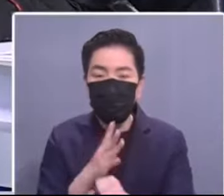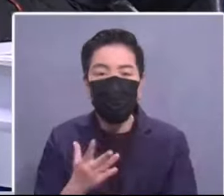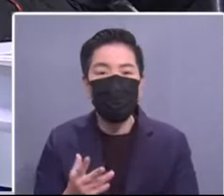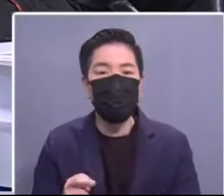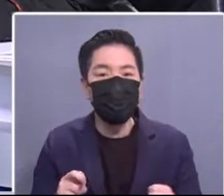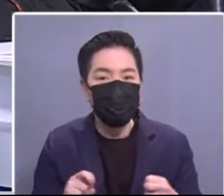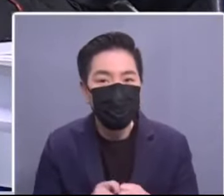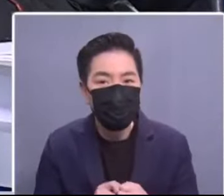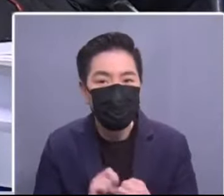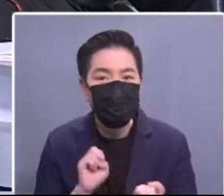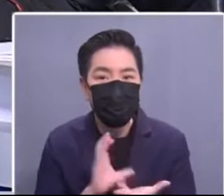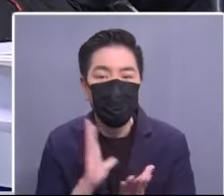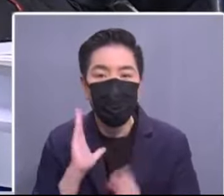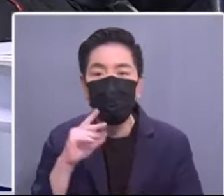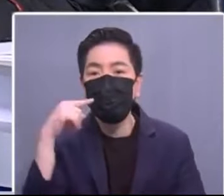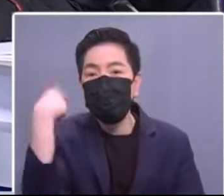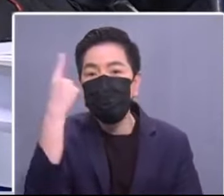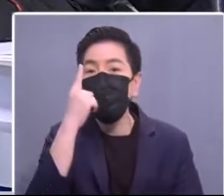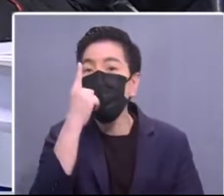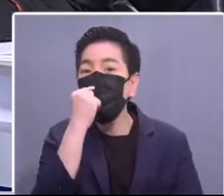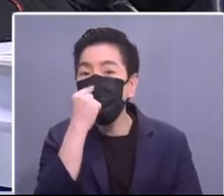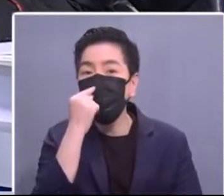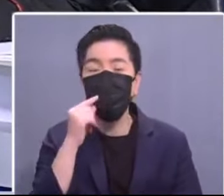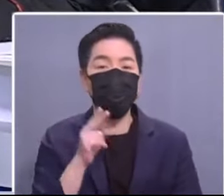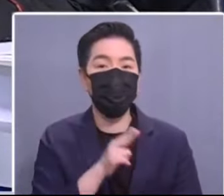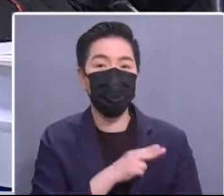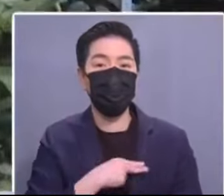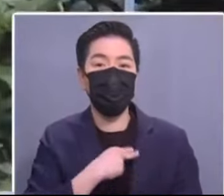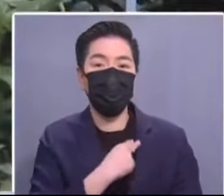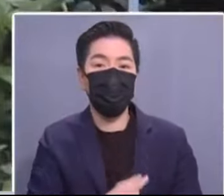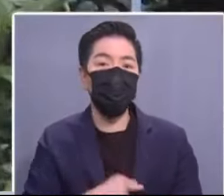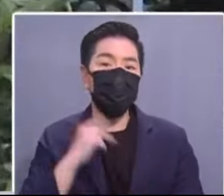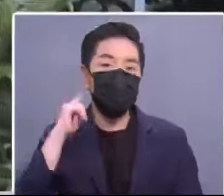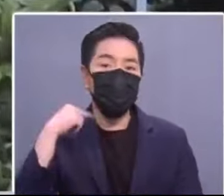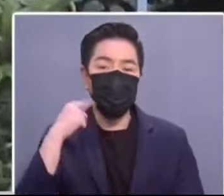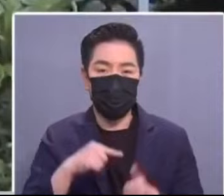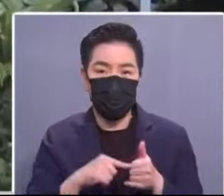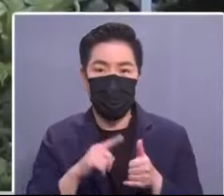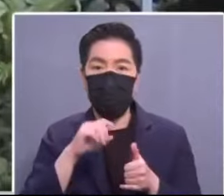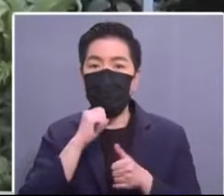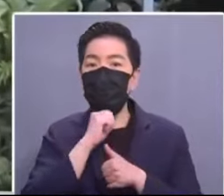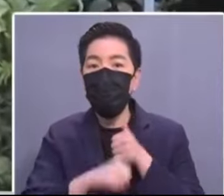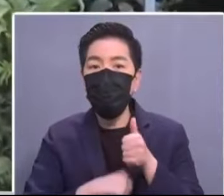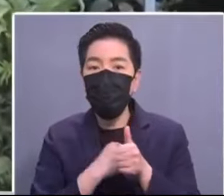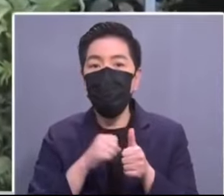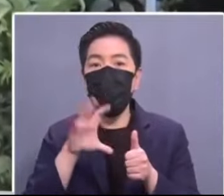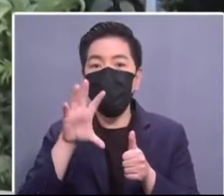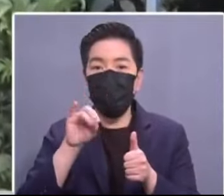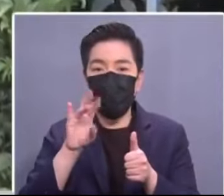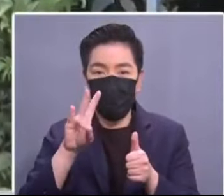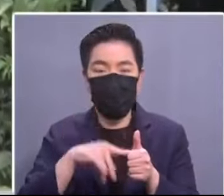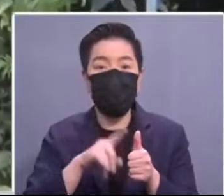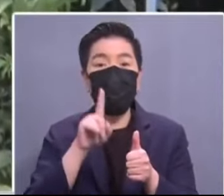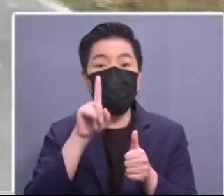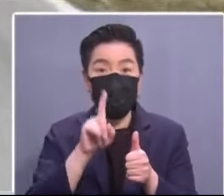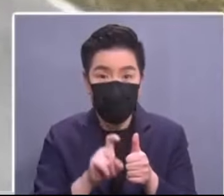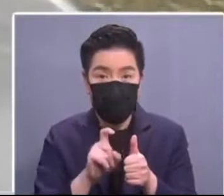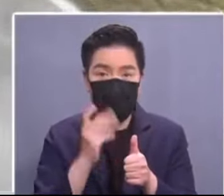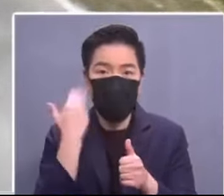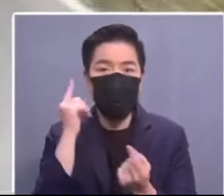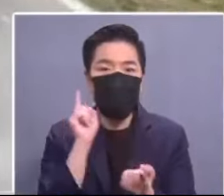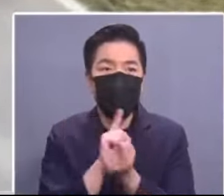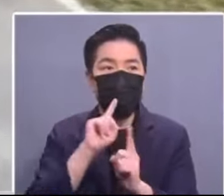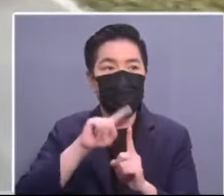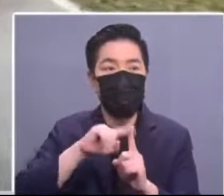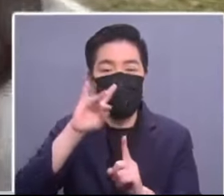เกิดเหตุนะคะมีนักท่องเที่ยวชาวสวิตเซอร์แลนด์เป็นผู้หญิงด้วยวัย57ปีเสียชีวิตนะคะมีคนไปพบศพเมื่อวันที่5สิงหาค